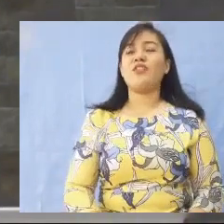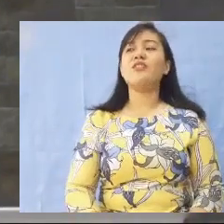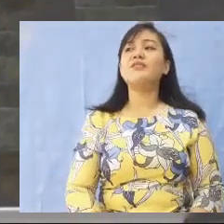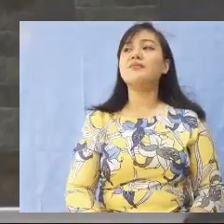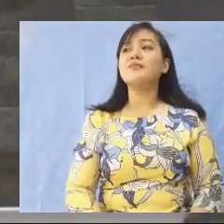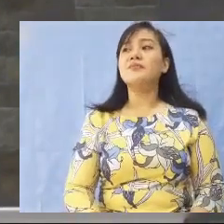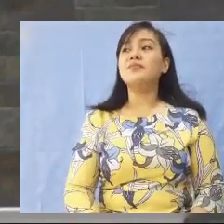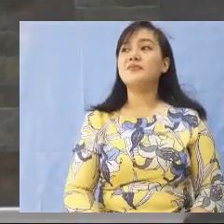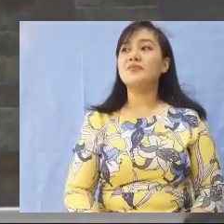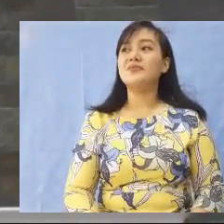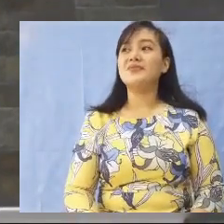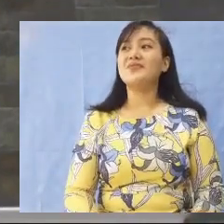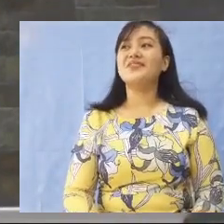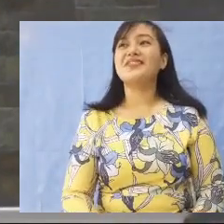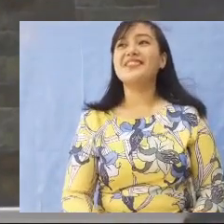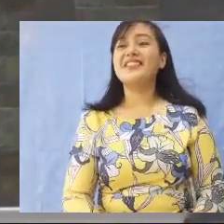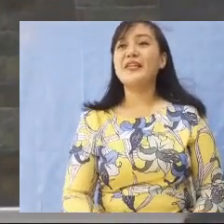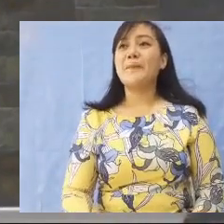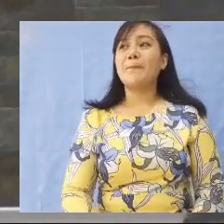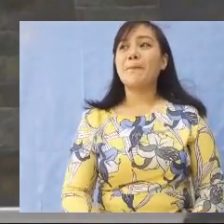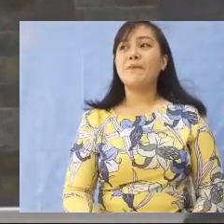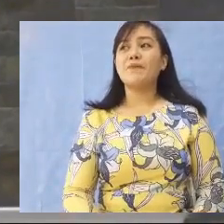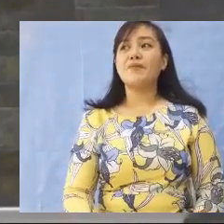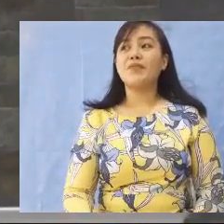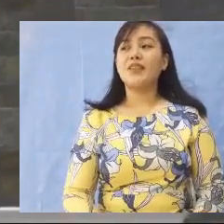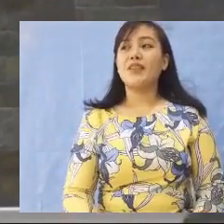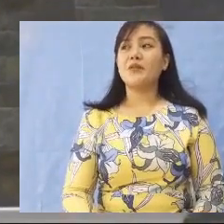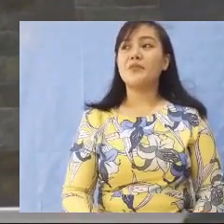Nakatagilid siya doon sa kabayo habang pumuputok.